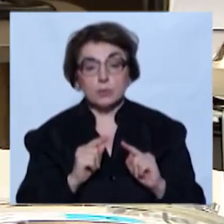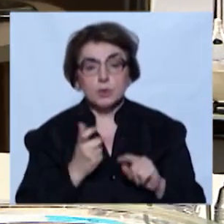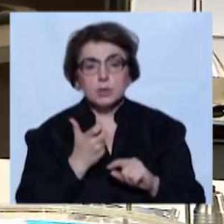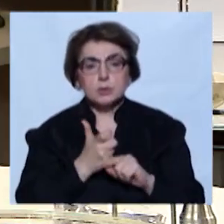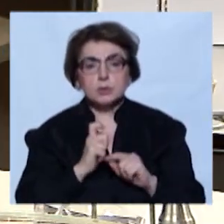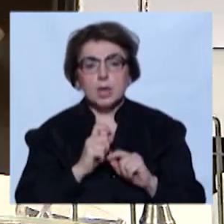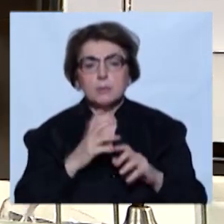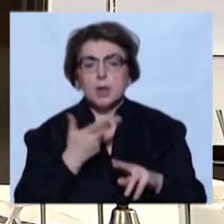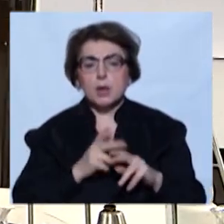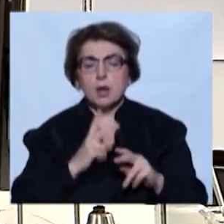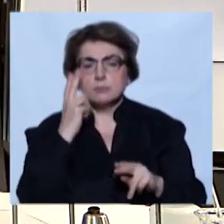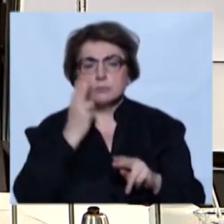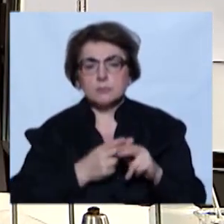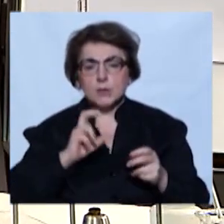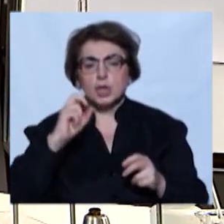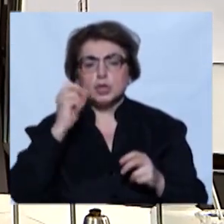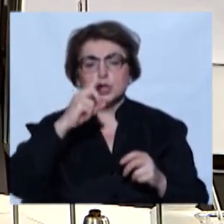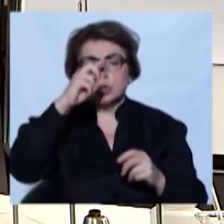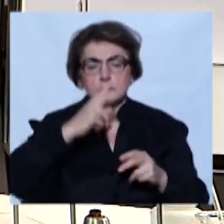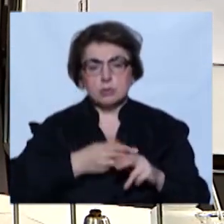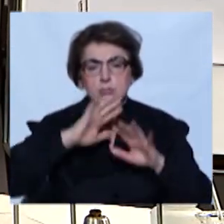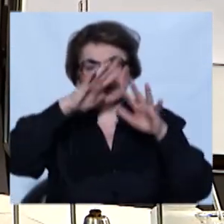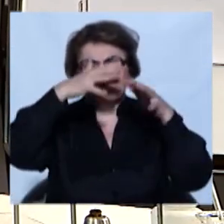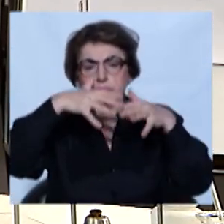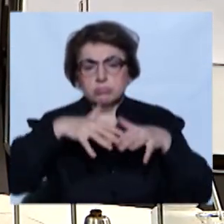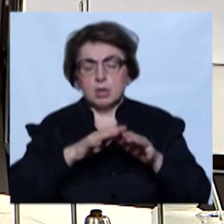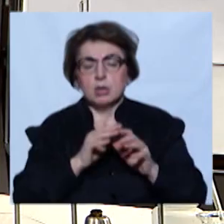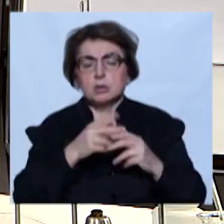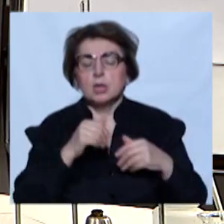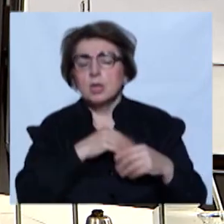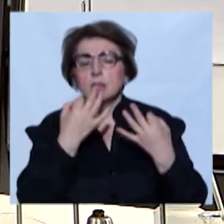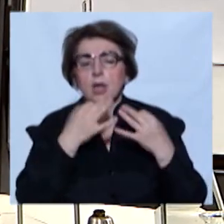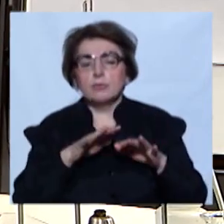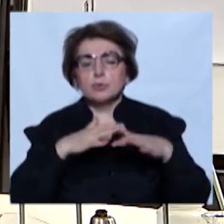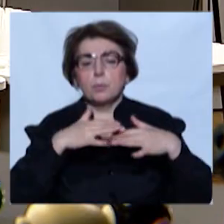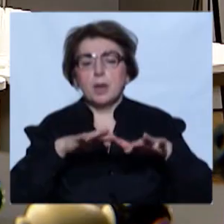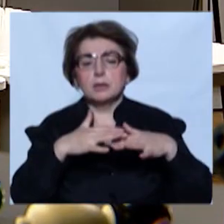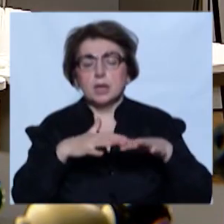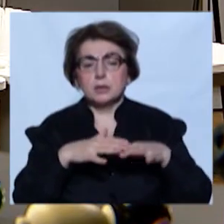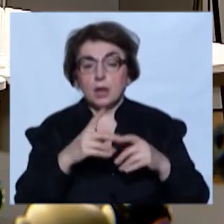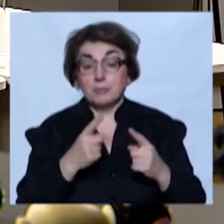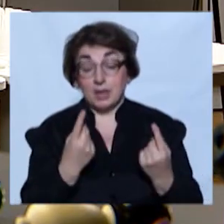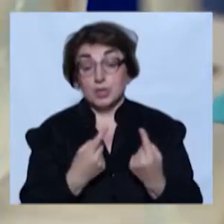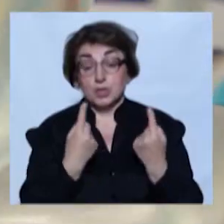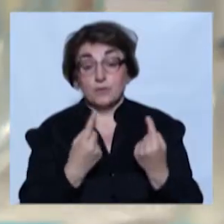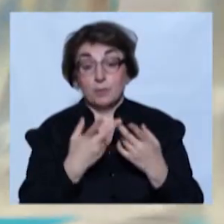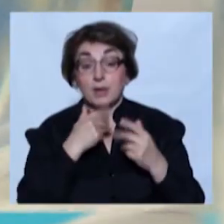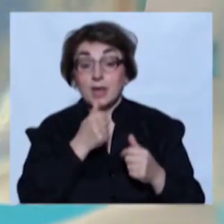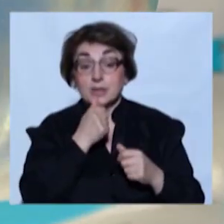უზარმაზარი აისბერგი ადვილად დატივტივებს ოკეანეში და ამის საილუსტრაციოდ მე უბრალოდ პატარა